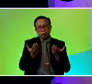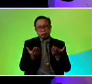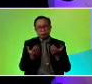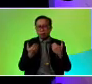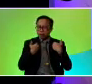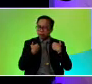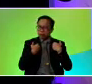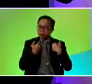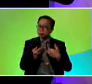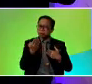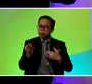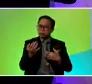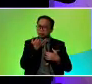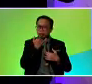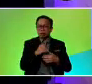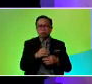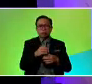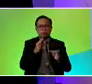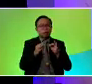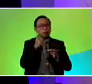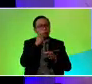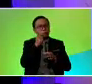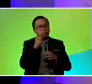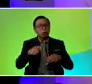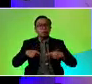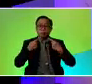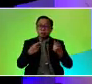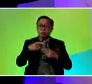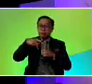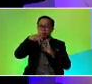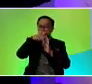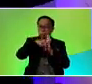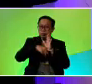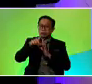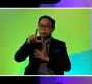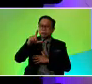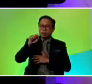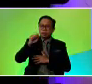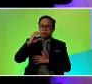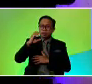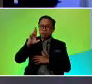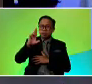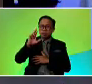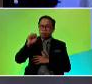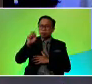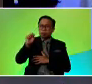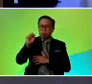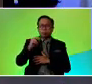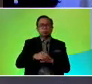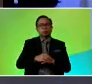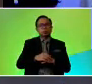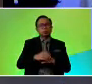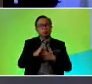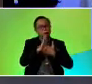kalau dia John Cena perempuan Mungkin dia kan pergi kepada pelacuran dan sebagainya ah sangat bahaya ah tampaknya